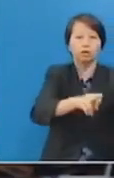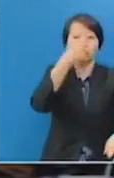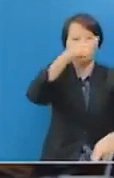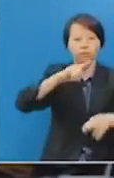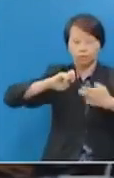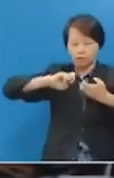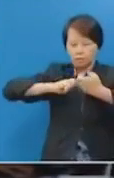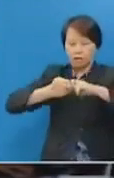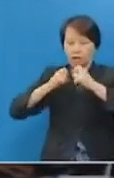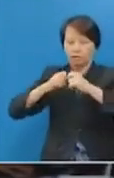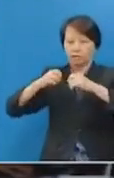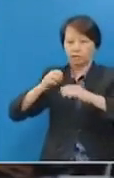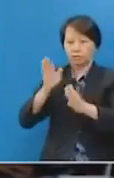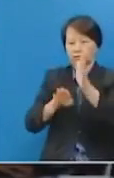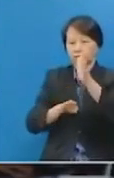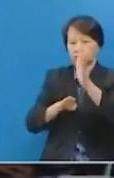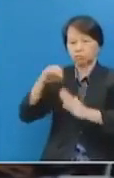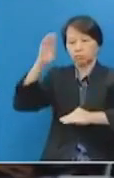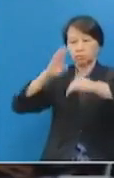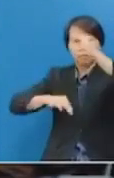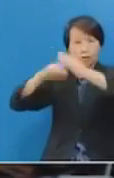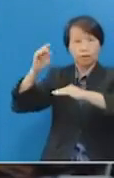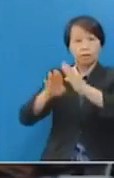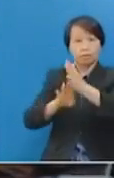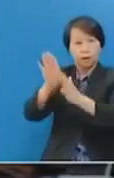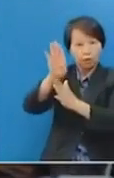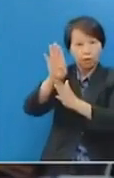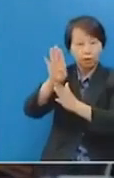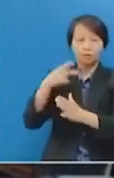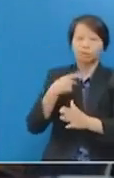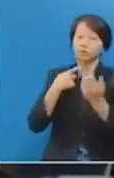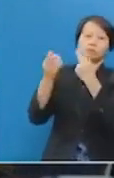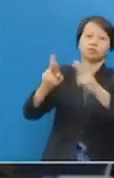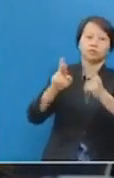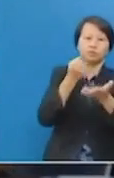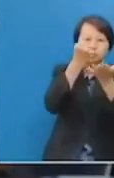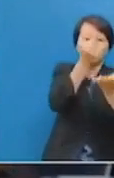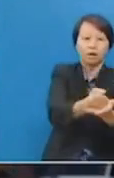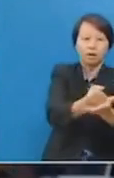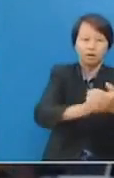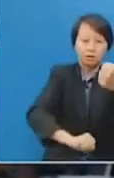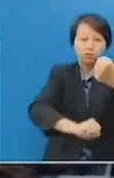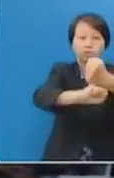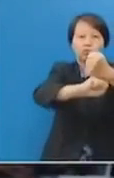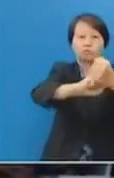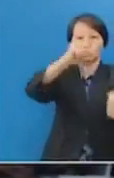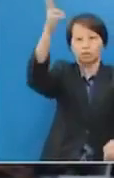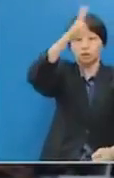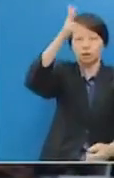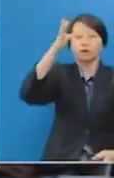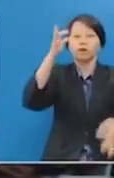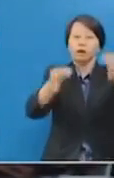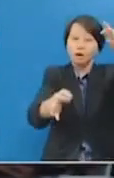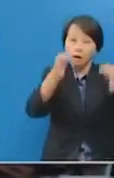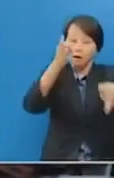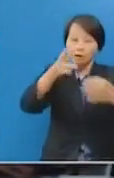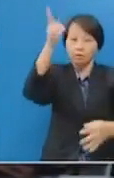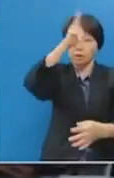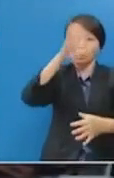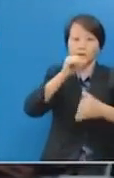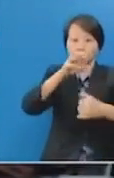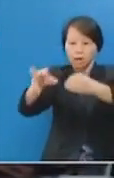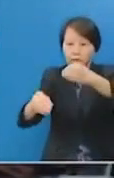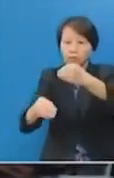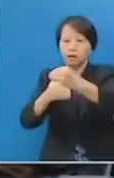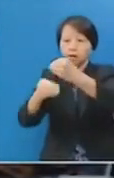masalah pembangunan maknanya kita sedia bantu dan sokong kerajaan kalaupun kaja anak